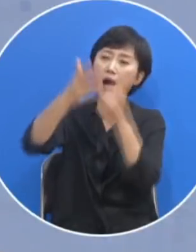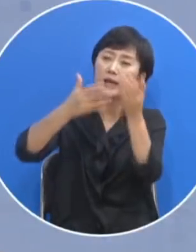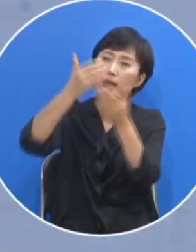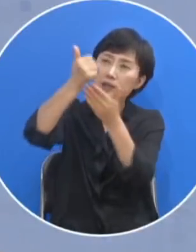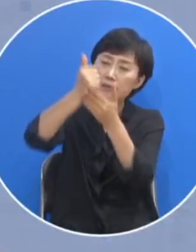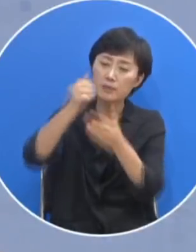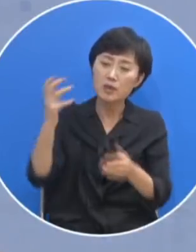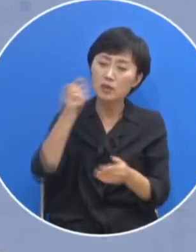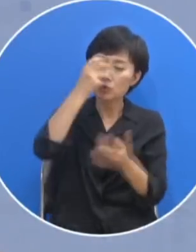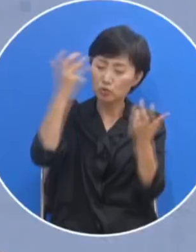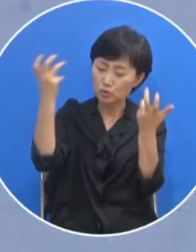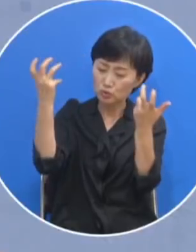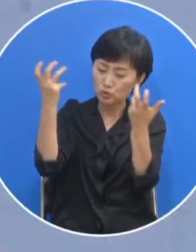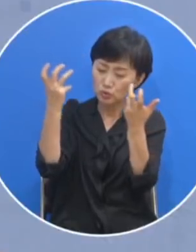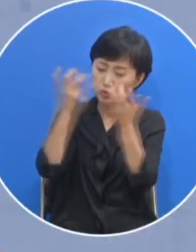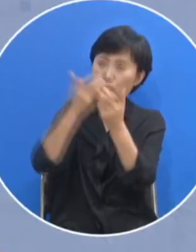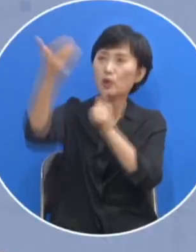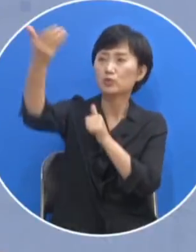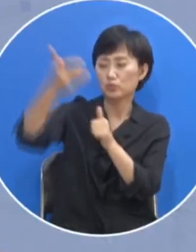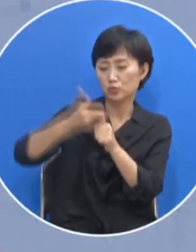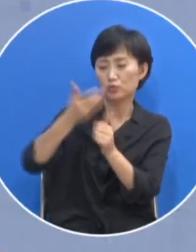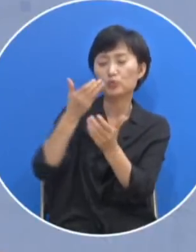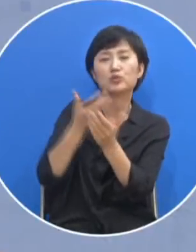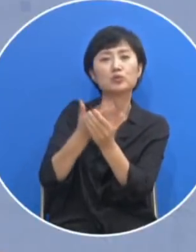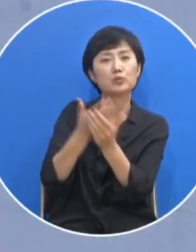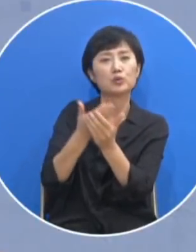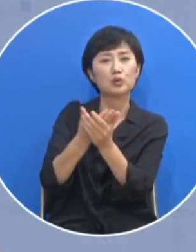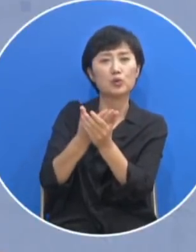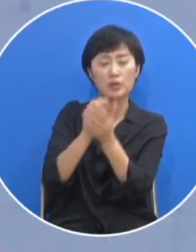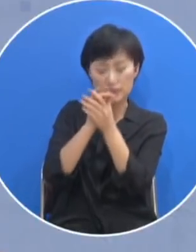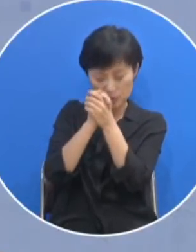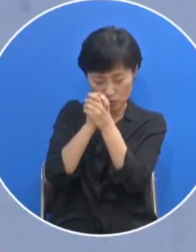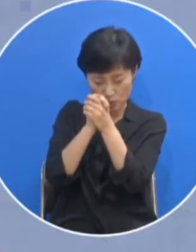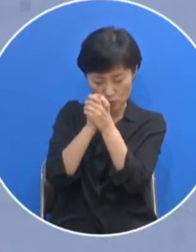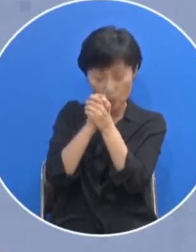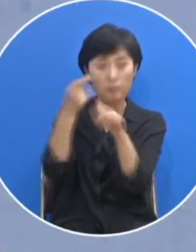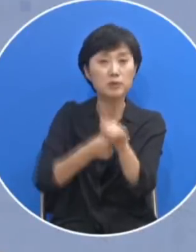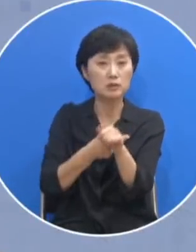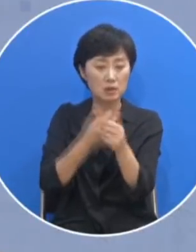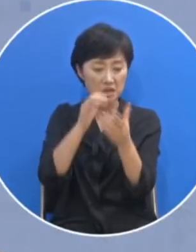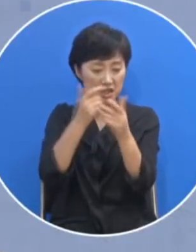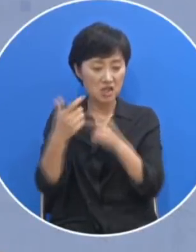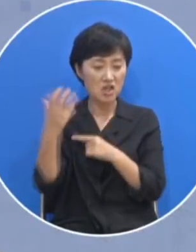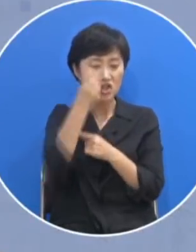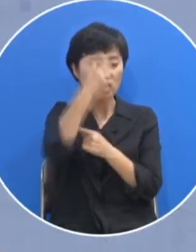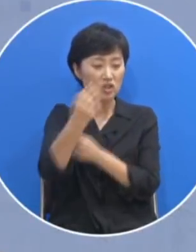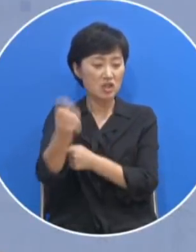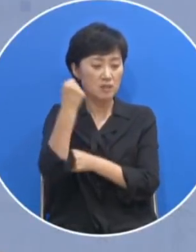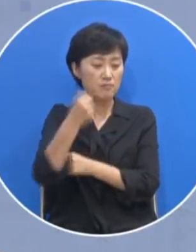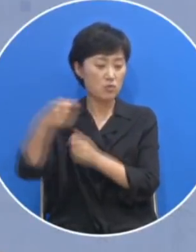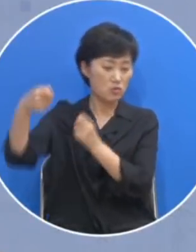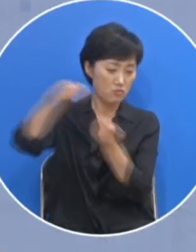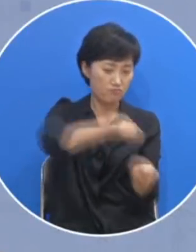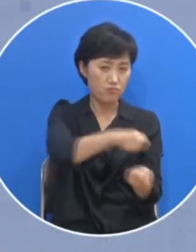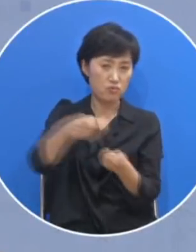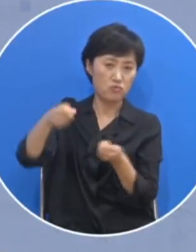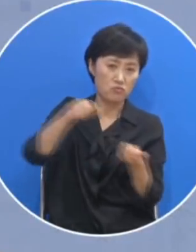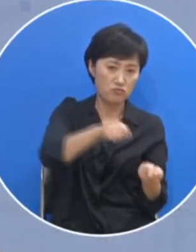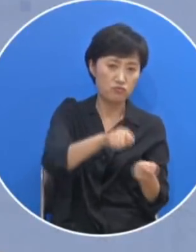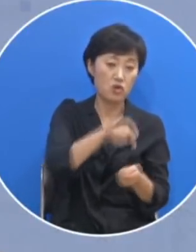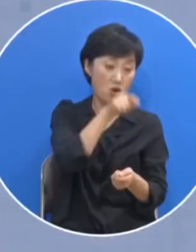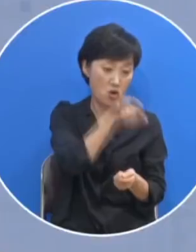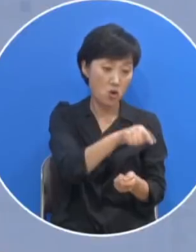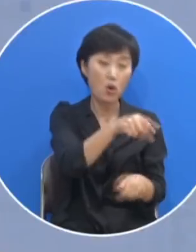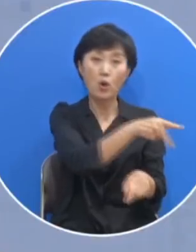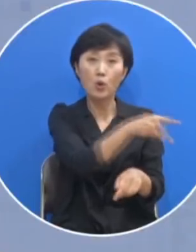와서 계속 능력을 보여주세요 한다니까 니콘 체이스 뛰어나서 토이 벼랑 끝에 스킬 바스타올 첨 된 엘은 동상을 회복이 되는 겁니다